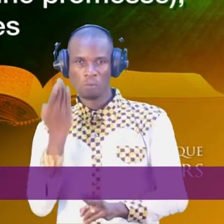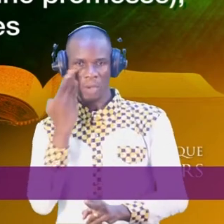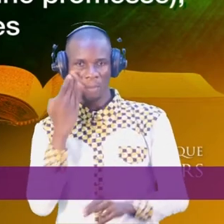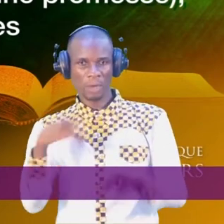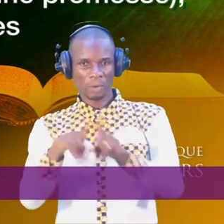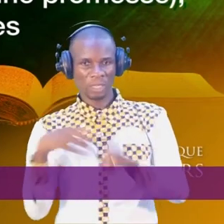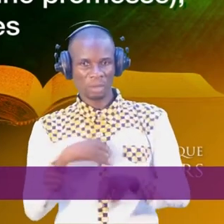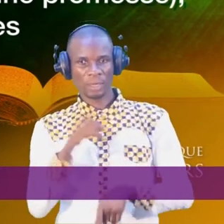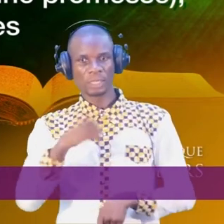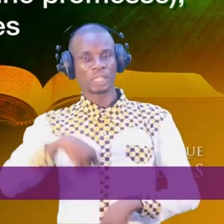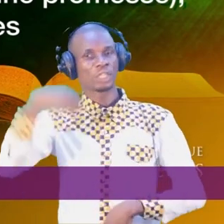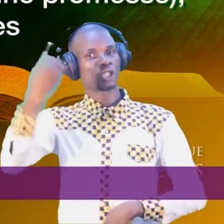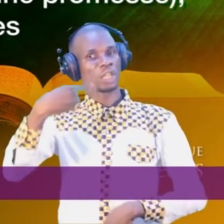haki.